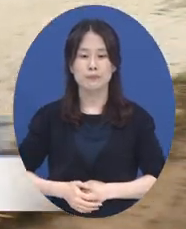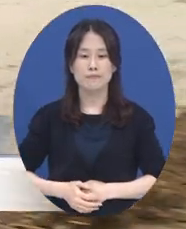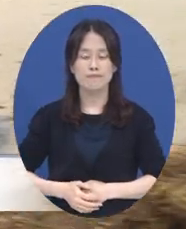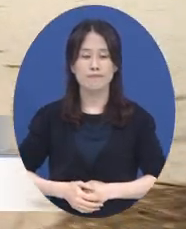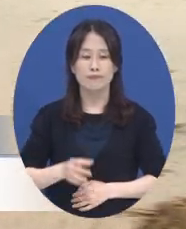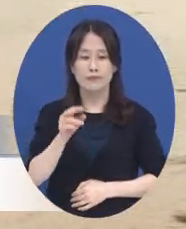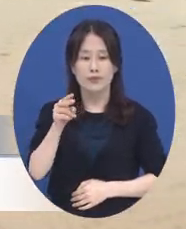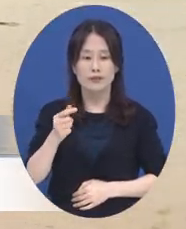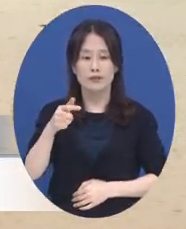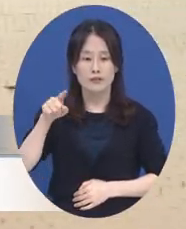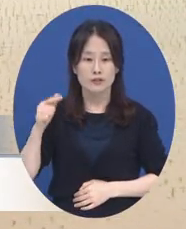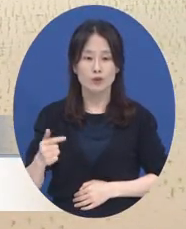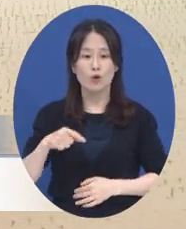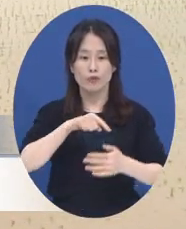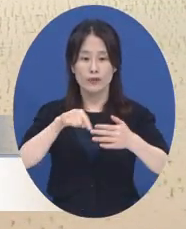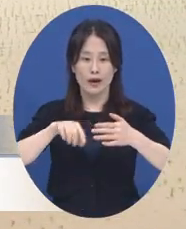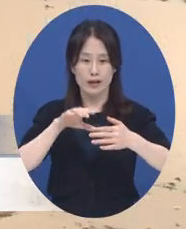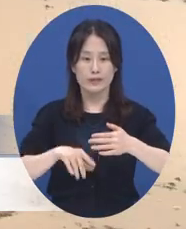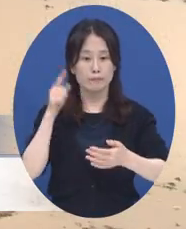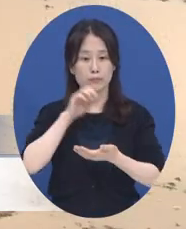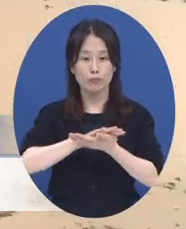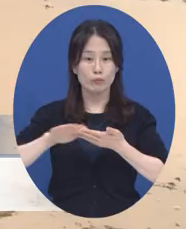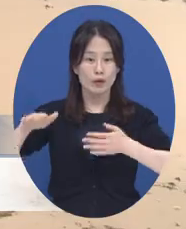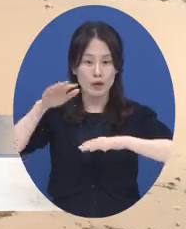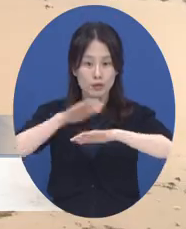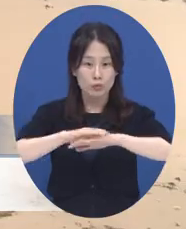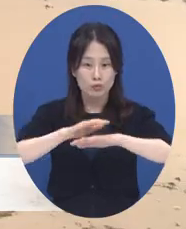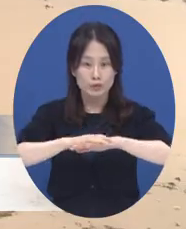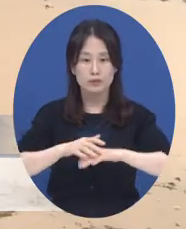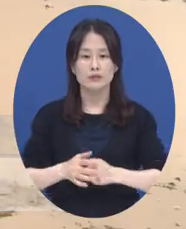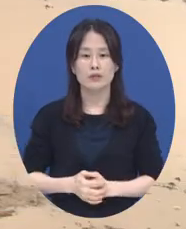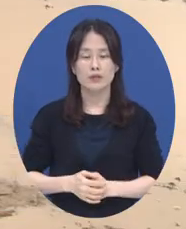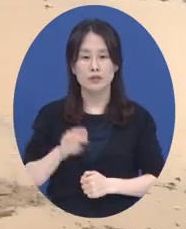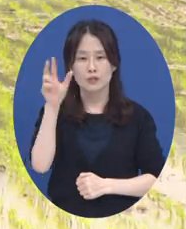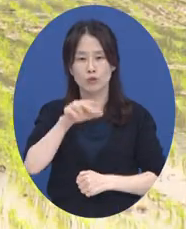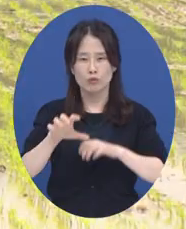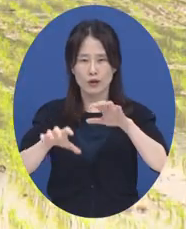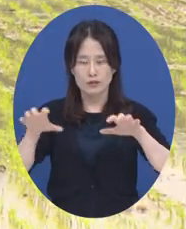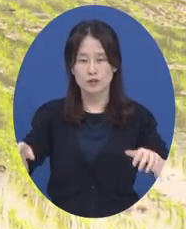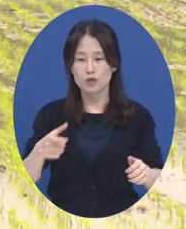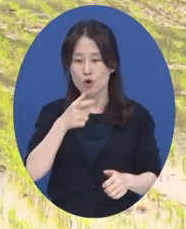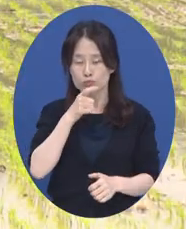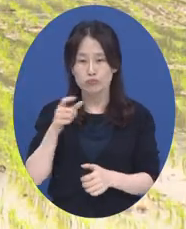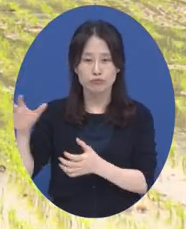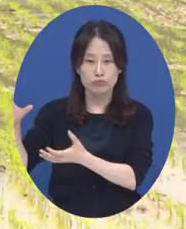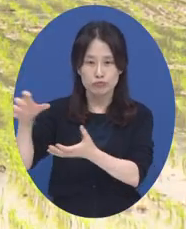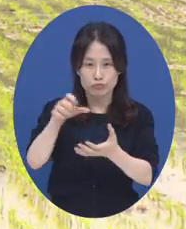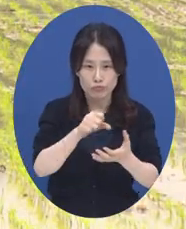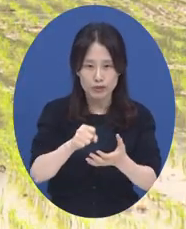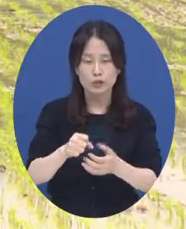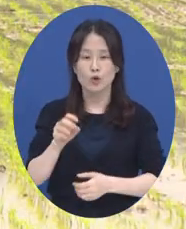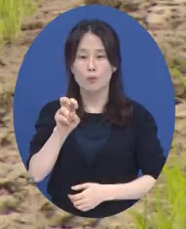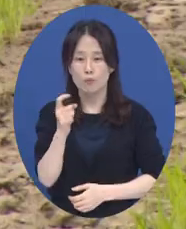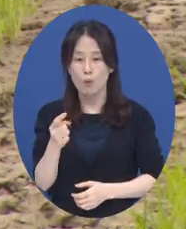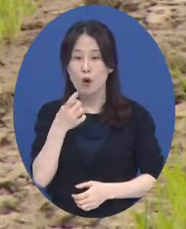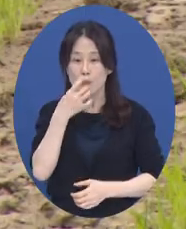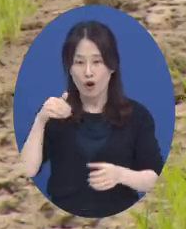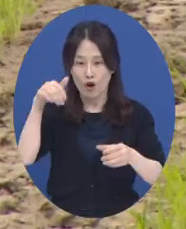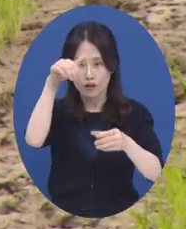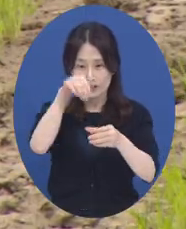연천 민통선 내 평화 농장입니다 전국 각지에서 가져온 무릎 치며 몬 얘기를 시작합니다